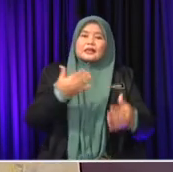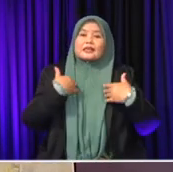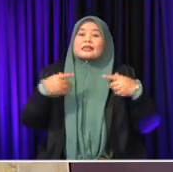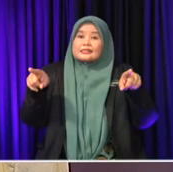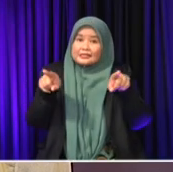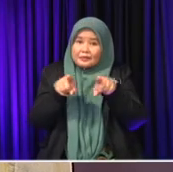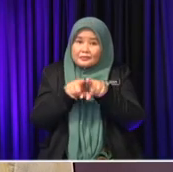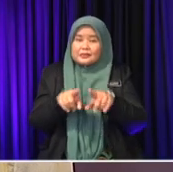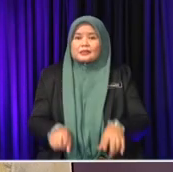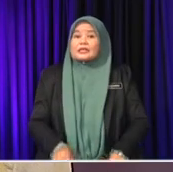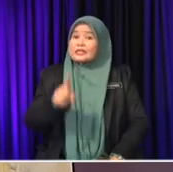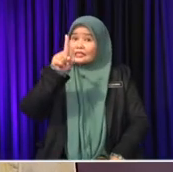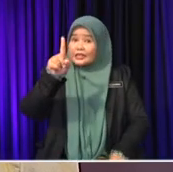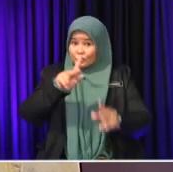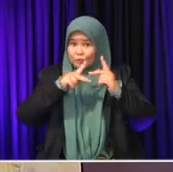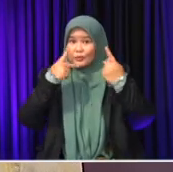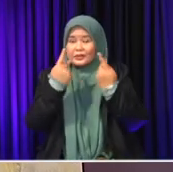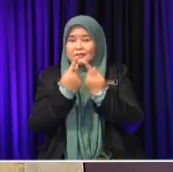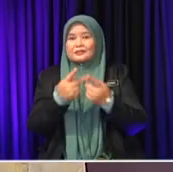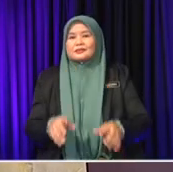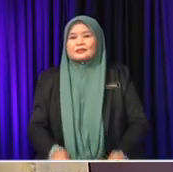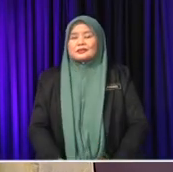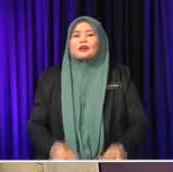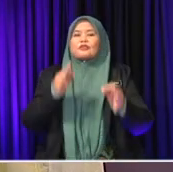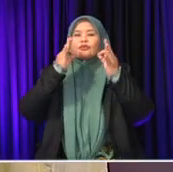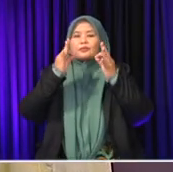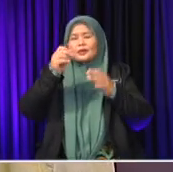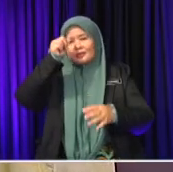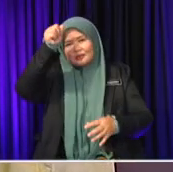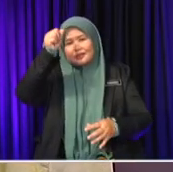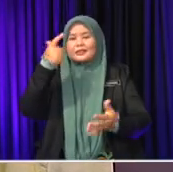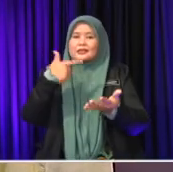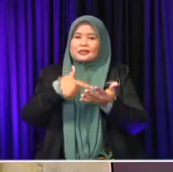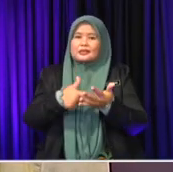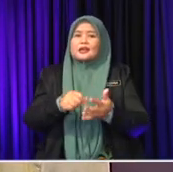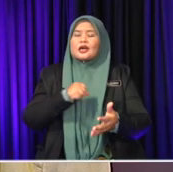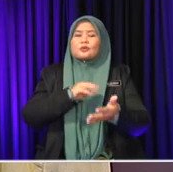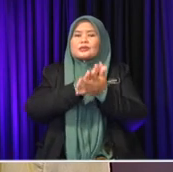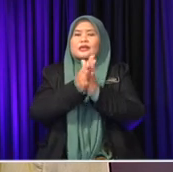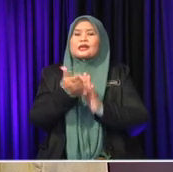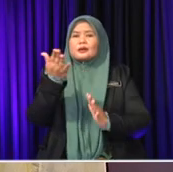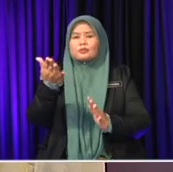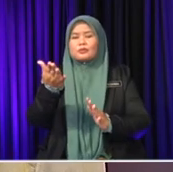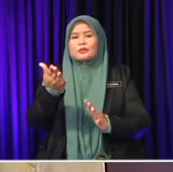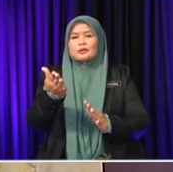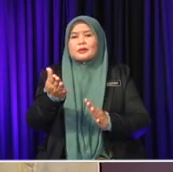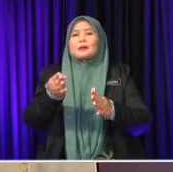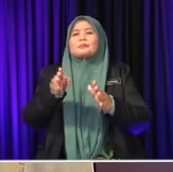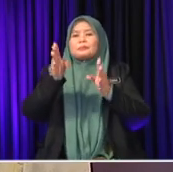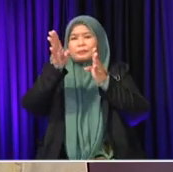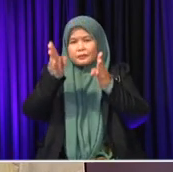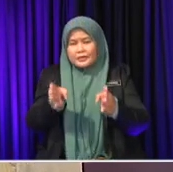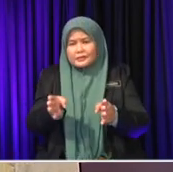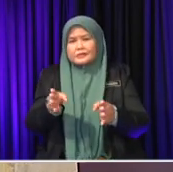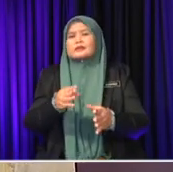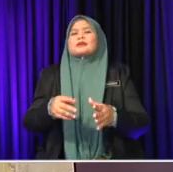sama satu keluarga firman Allah lagi aku jadikan kamu berbangsa